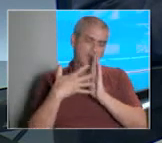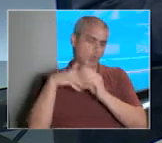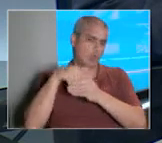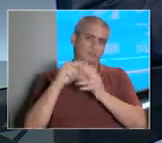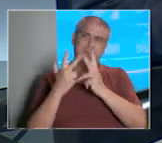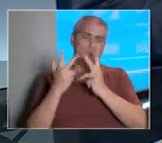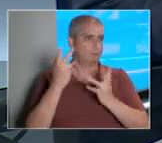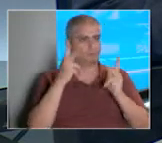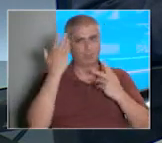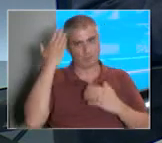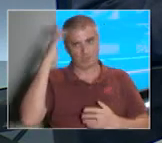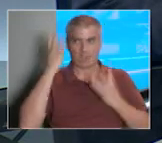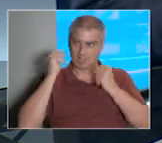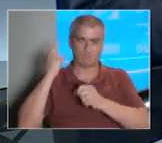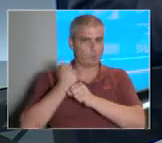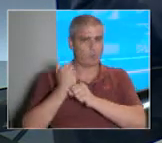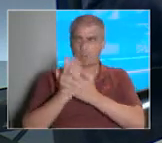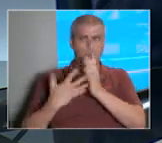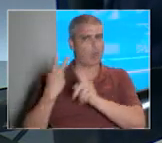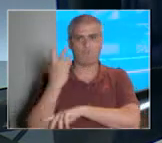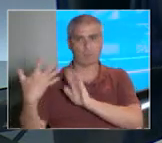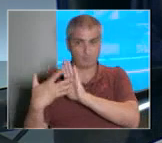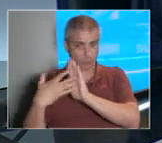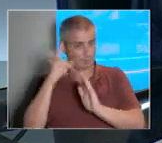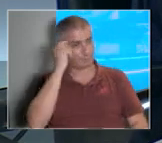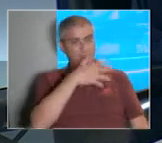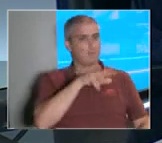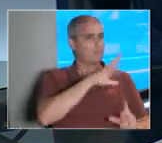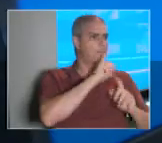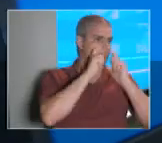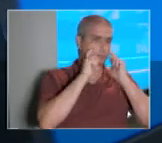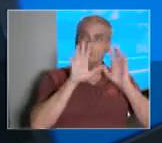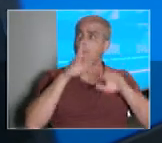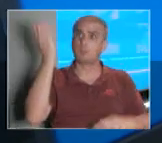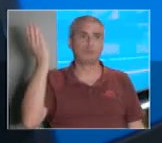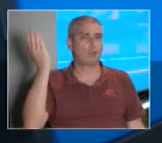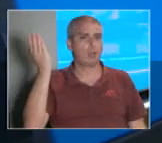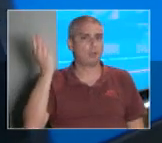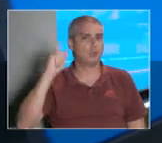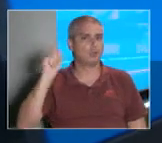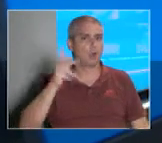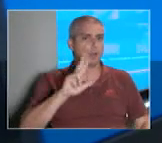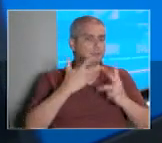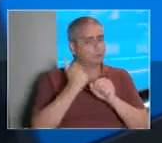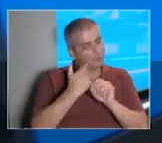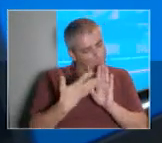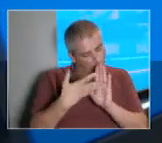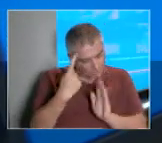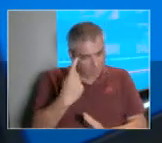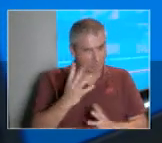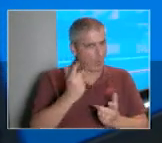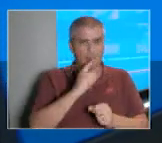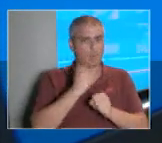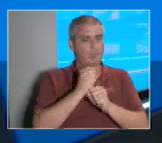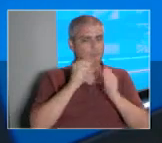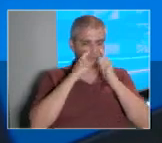אפשר להתעלם מזה שברחוב החרדי היו כאלה שלא נבדקים, ובתל אביב אנחנו נעשה פה. אז גם הממשלה, גם הממשלה פתורה, שכל הציבור יעשה את בדק הבית שלו, למה הוא לא